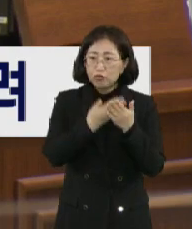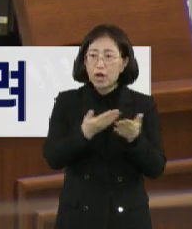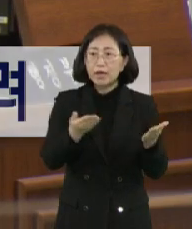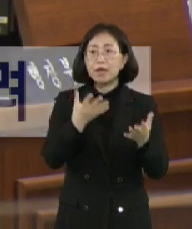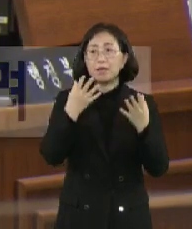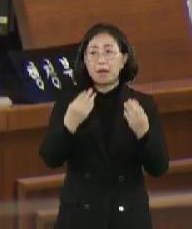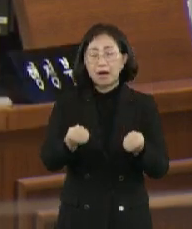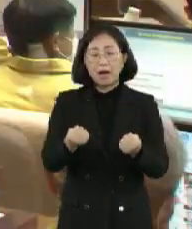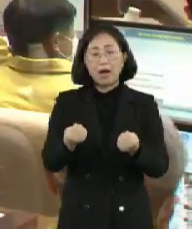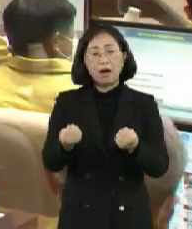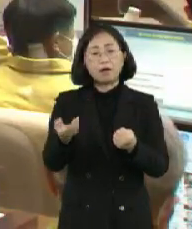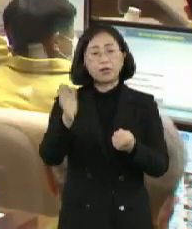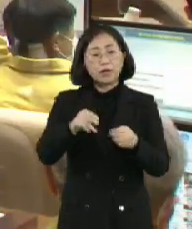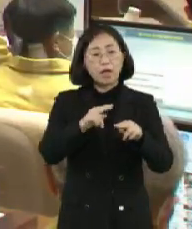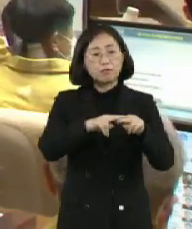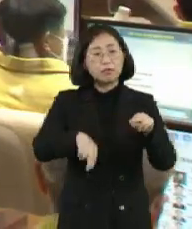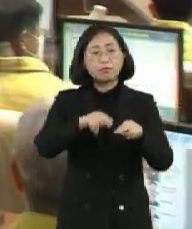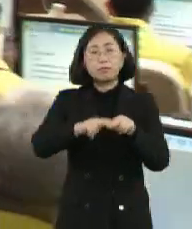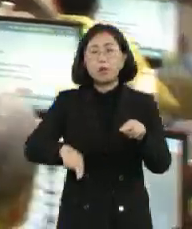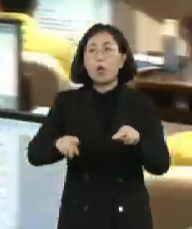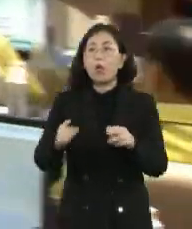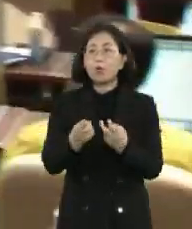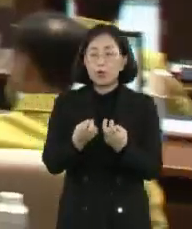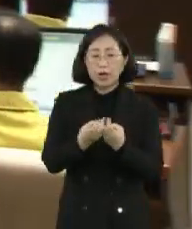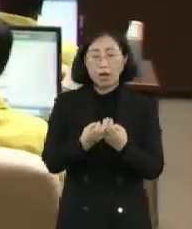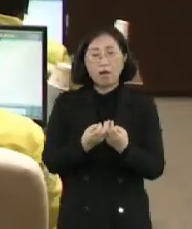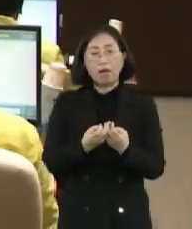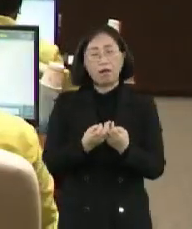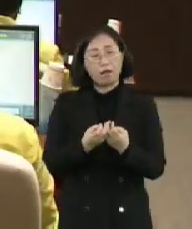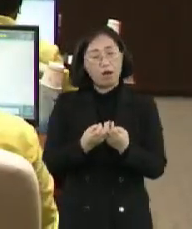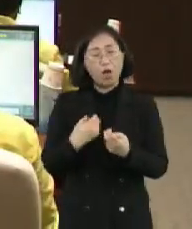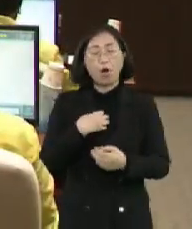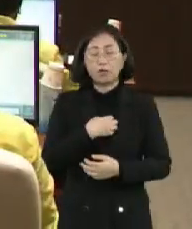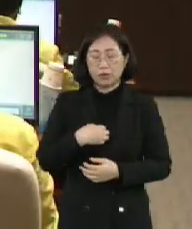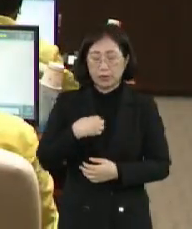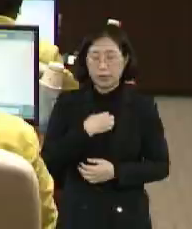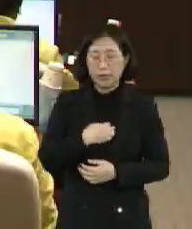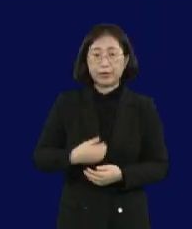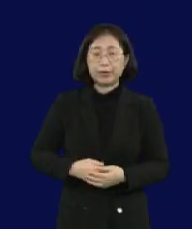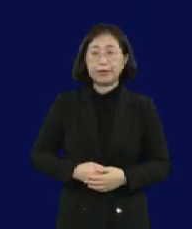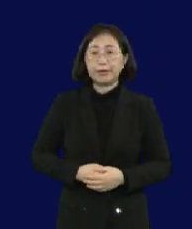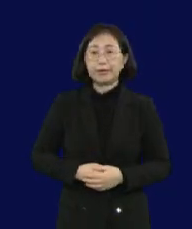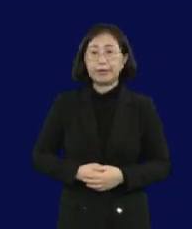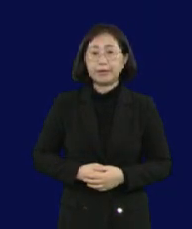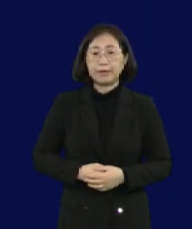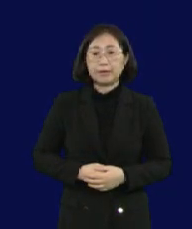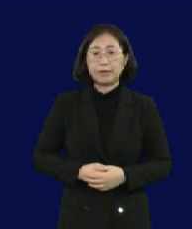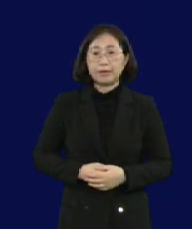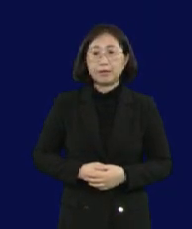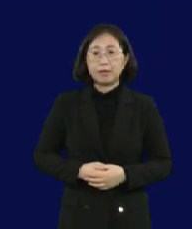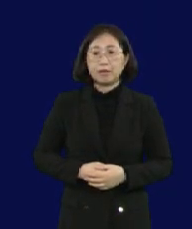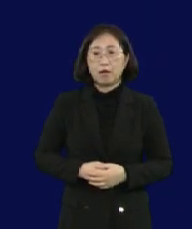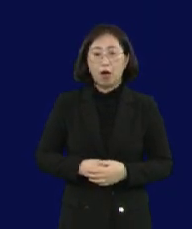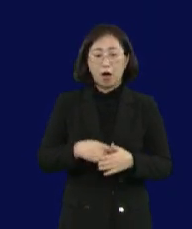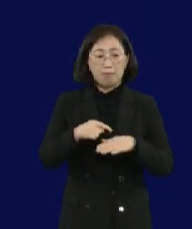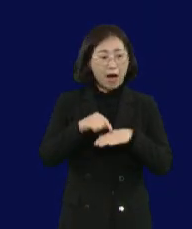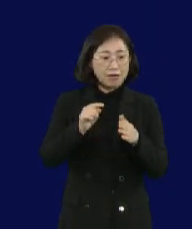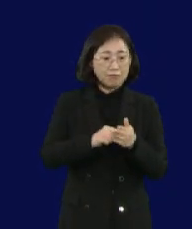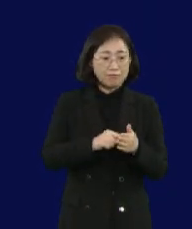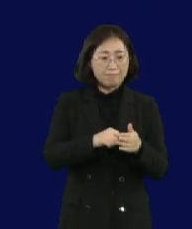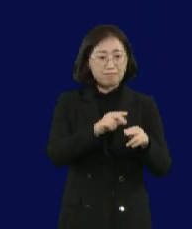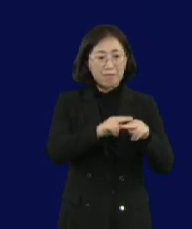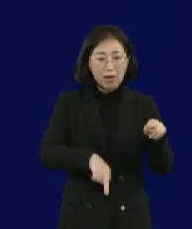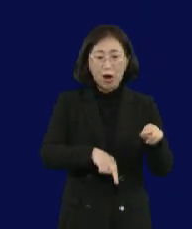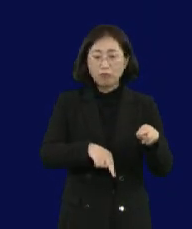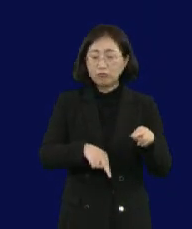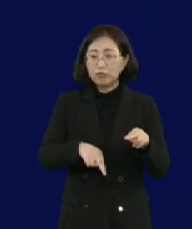제대로 감시가 이루어질지 자칫 의정 공백이 생기는 건 아닌지 걱정입니다. 벌써 마음은 이제 선거판에 가 있는